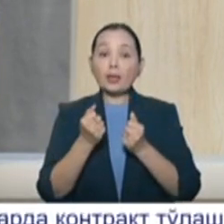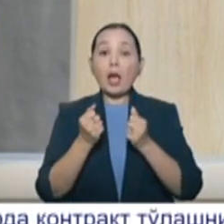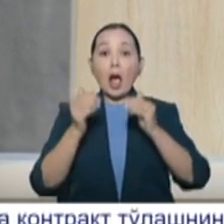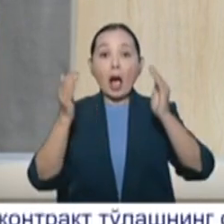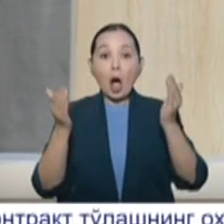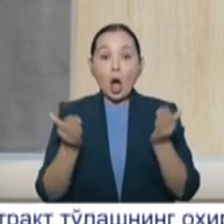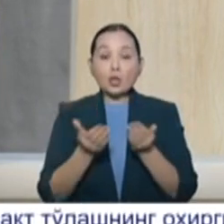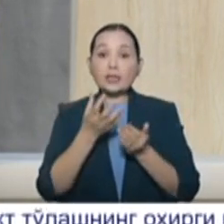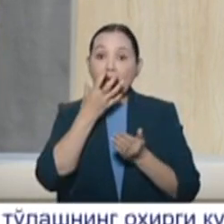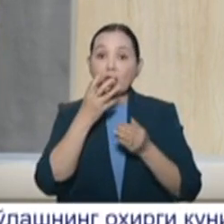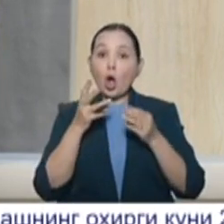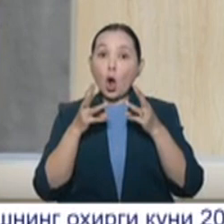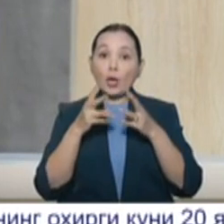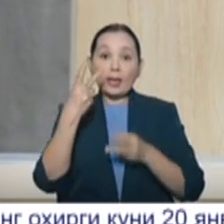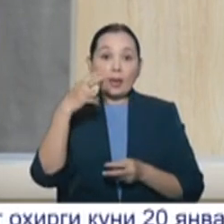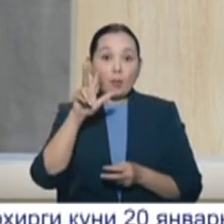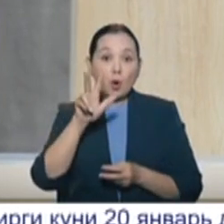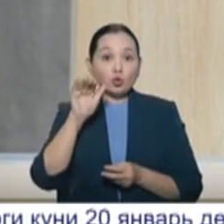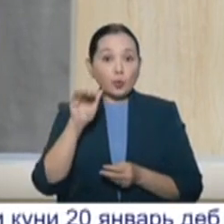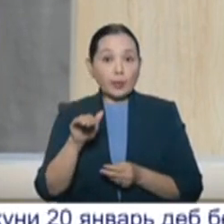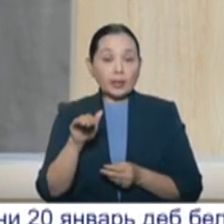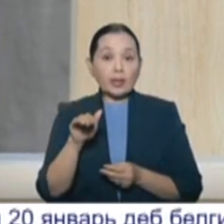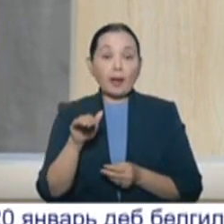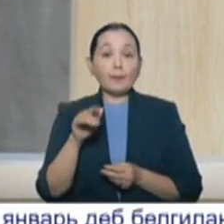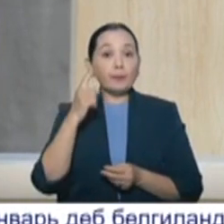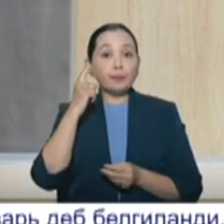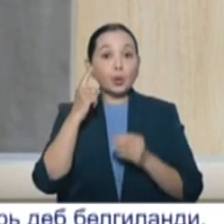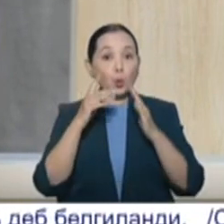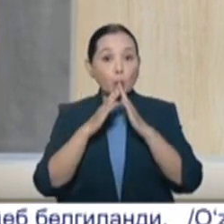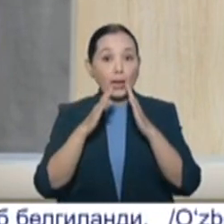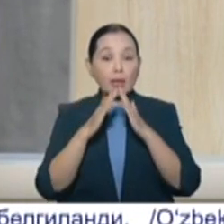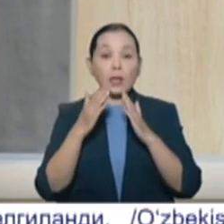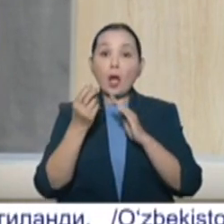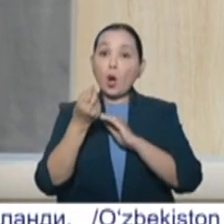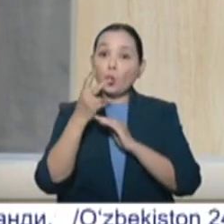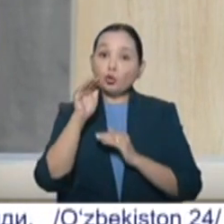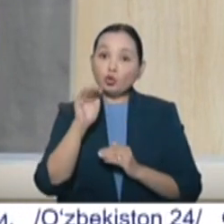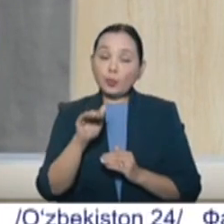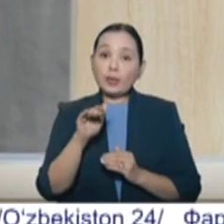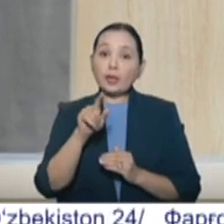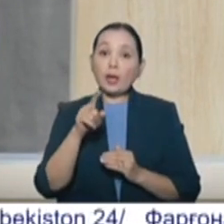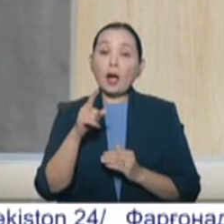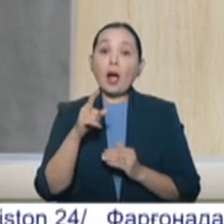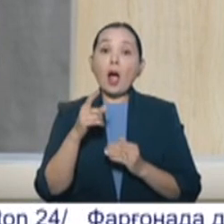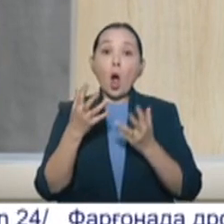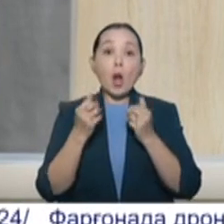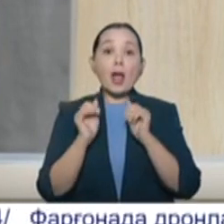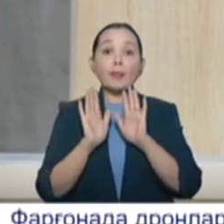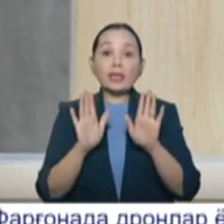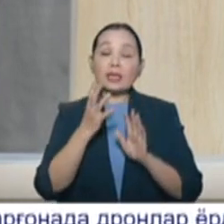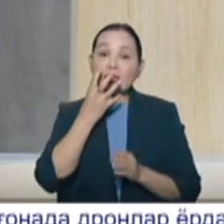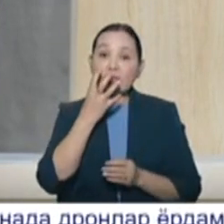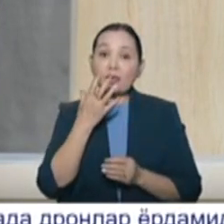qozonxonalarimiz bilan 23 mingta nimadan uylardan 13 mingtasi nima olyapti, xalos